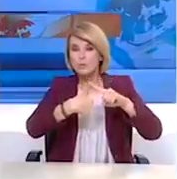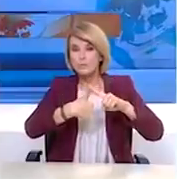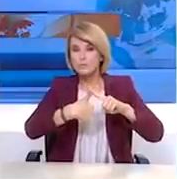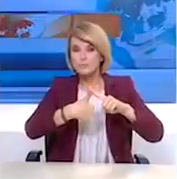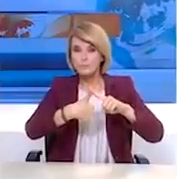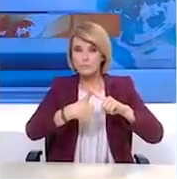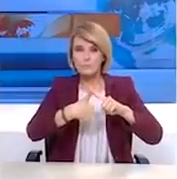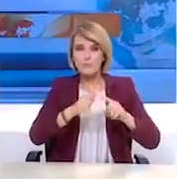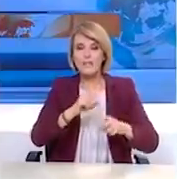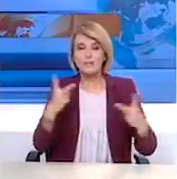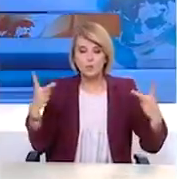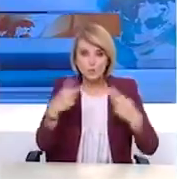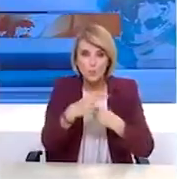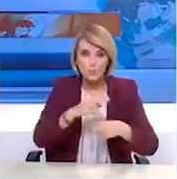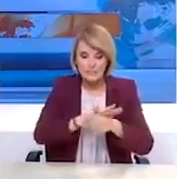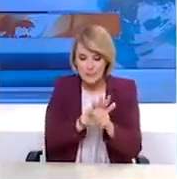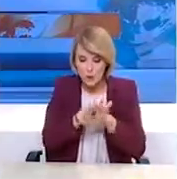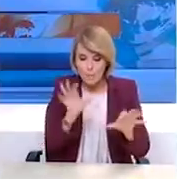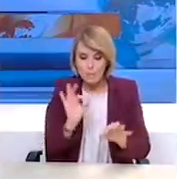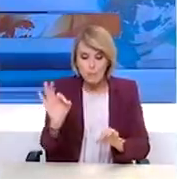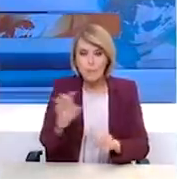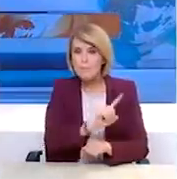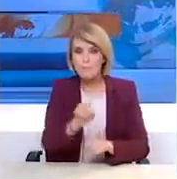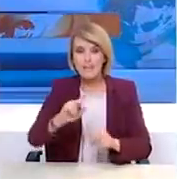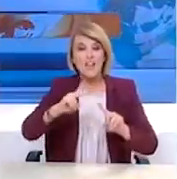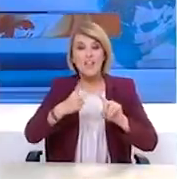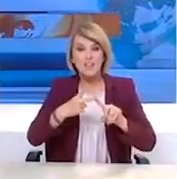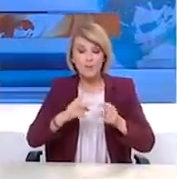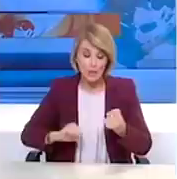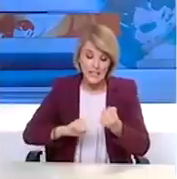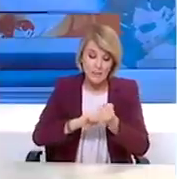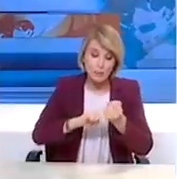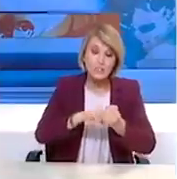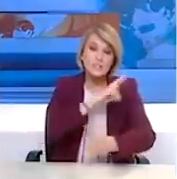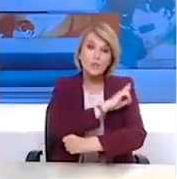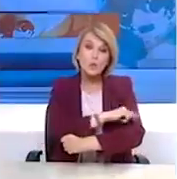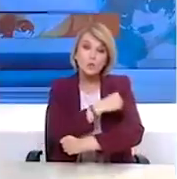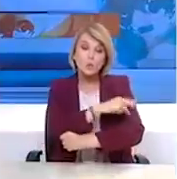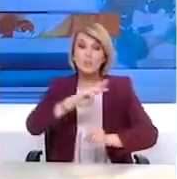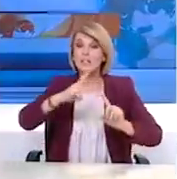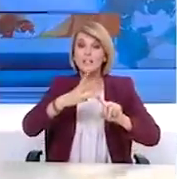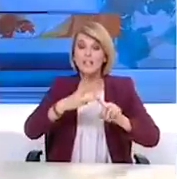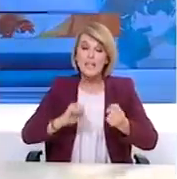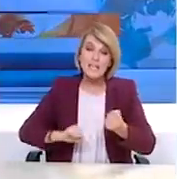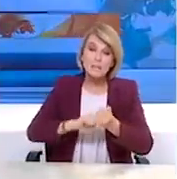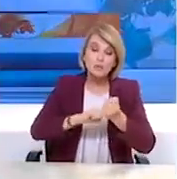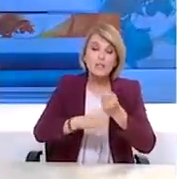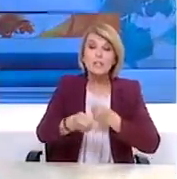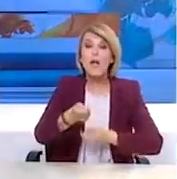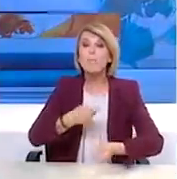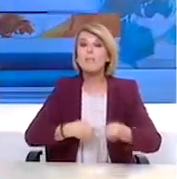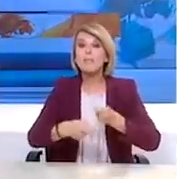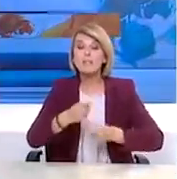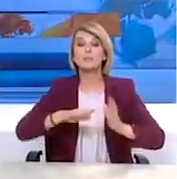της μετάδοσης του ιού. Το δεύτερο μέτωπο αφορά την ενίσχυση του συστήματος υγείας και το τρίτο μέτωπο αφορά τη στήριξη των επιχειρήσεων και